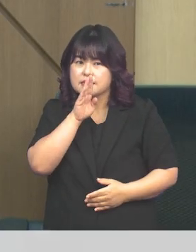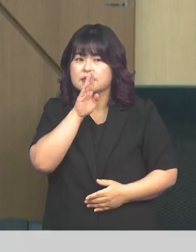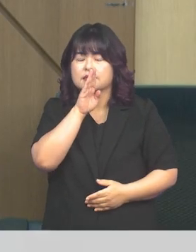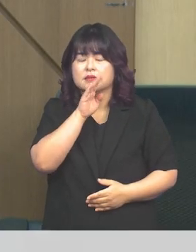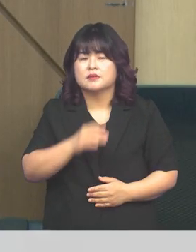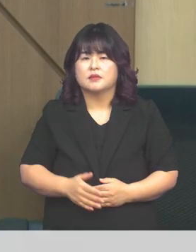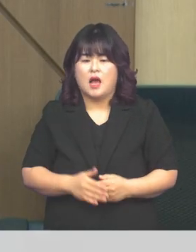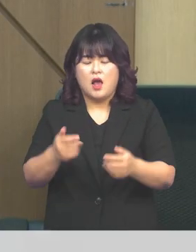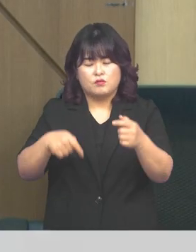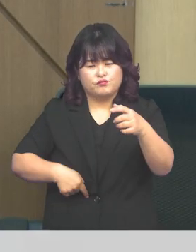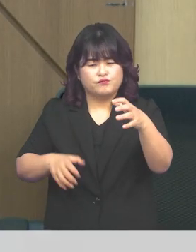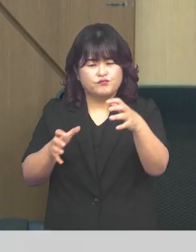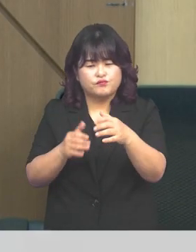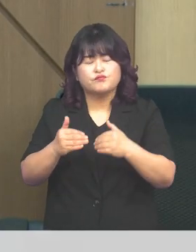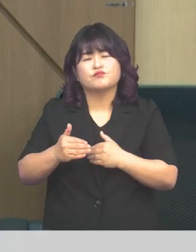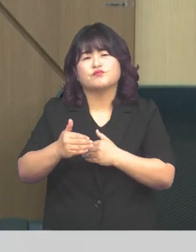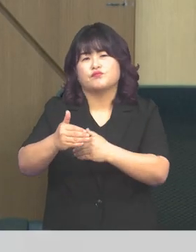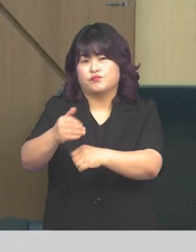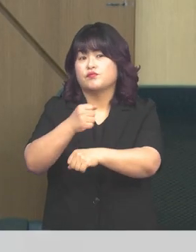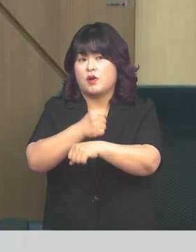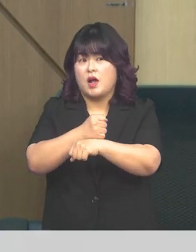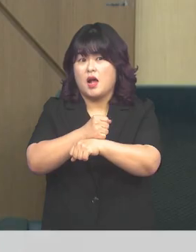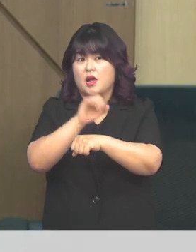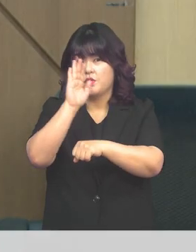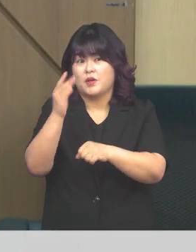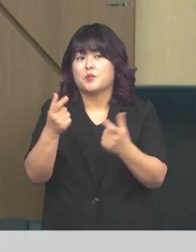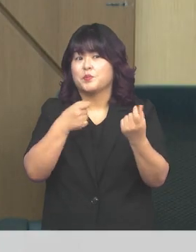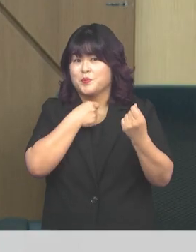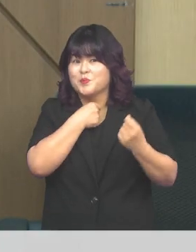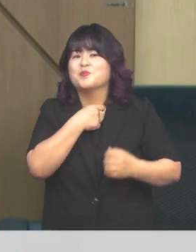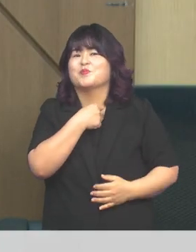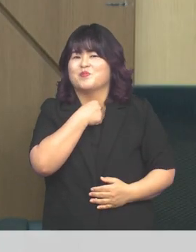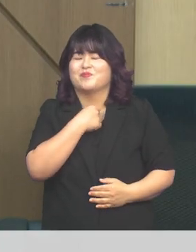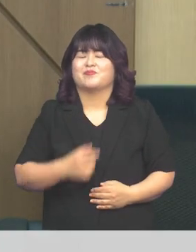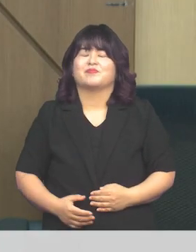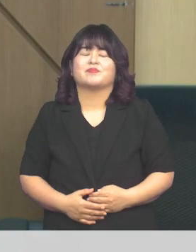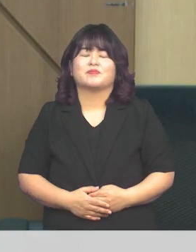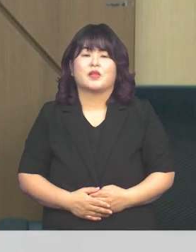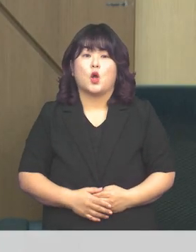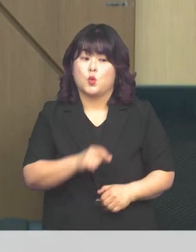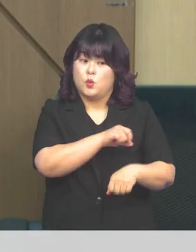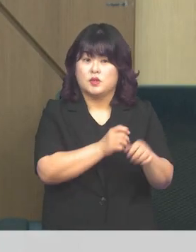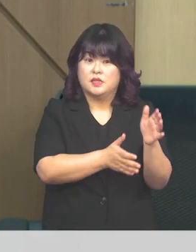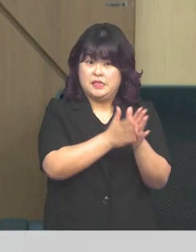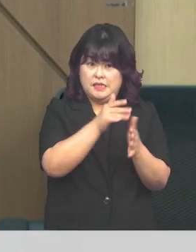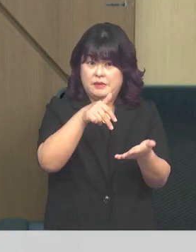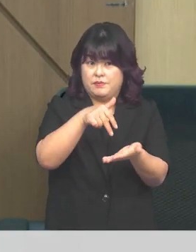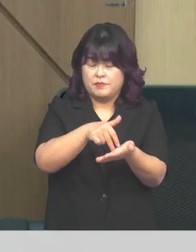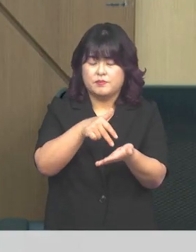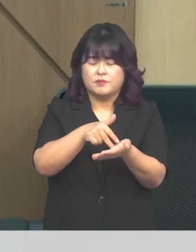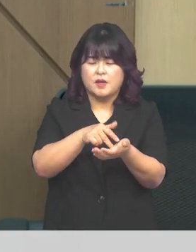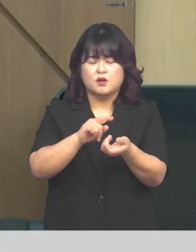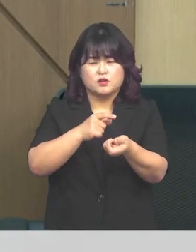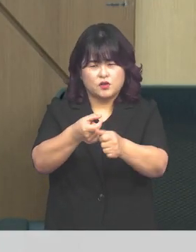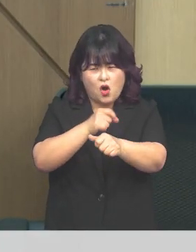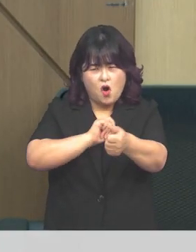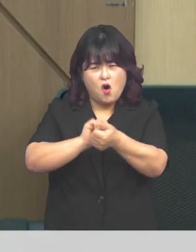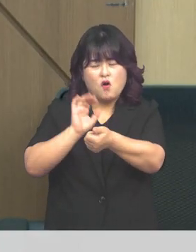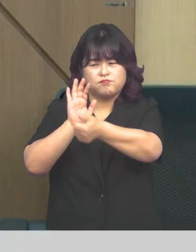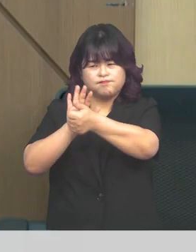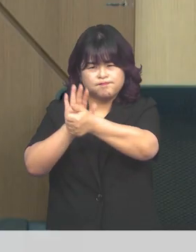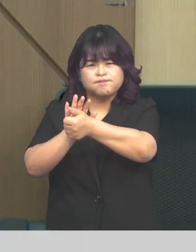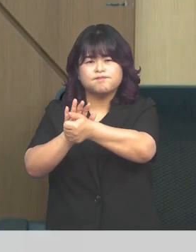실질적인 협력 관계가 만들어지기를 희망을 하고 우리 용인 특례시도